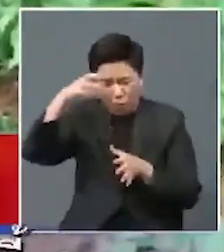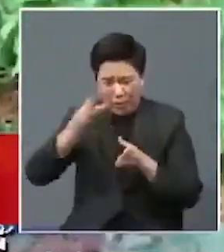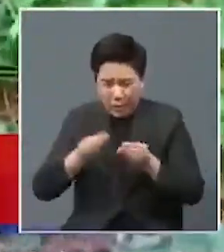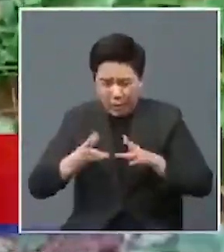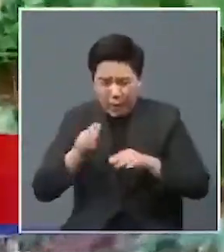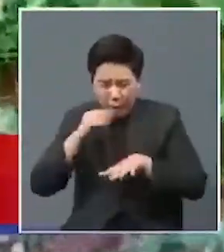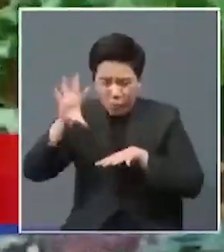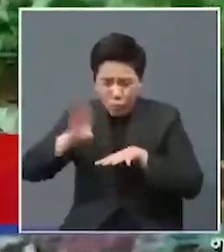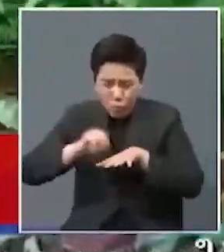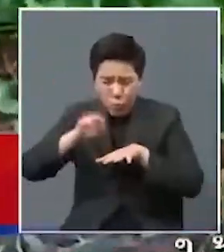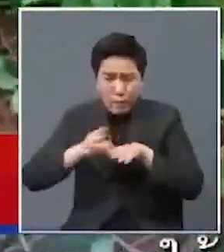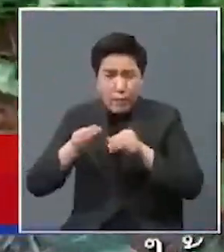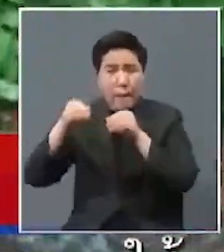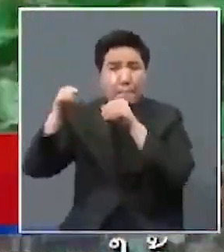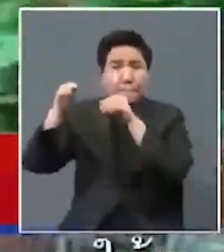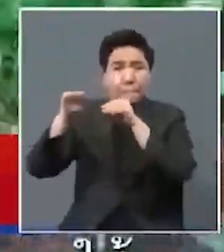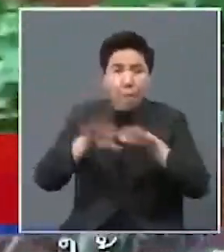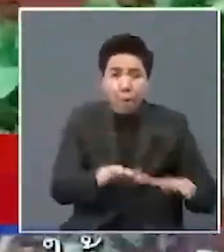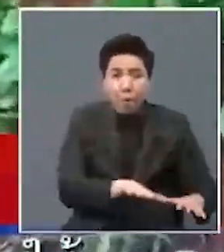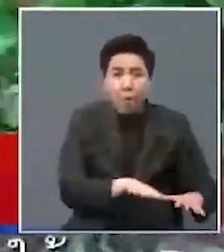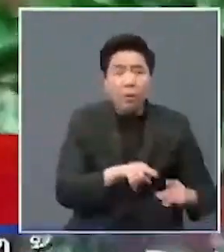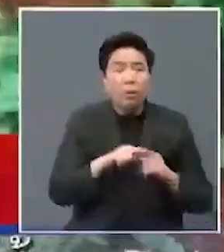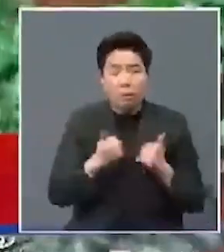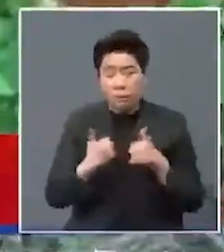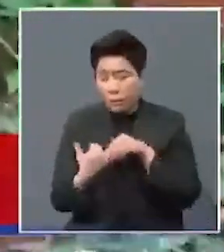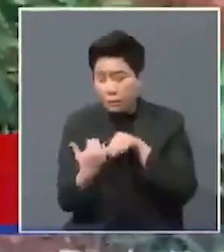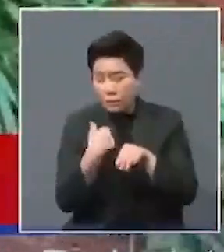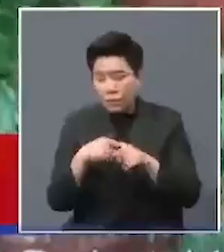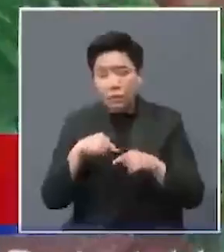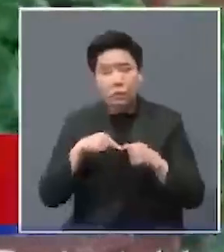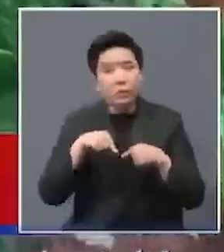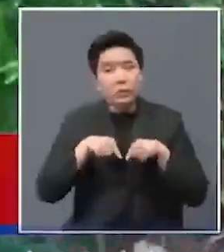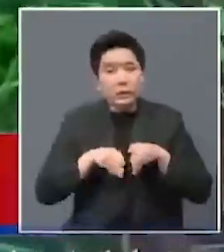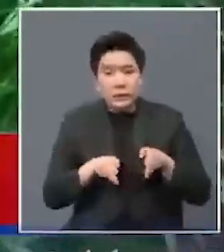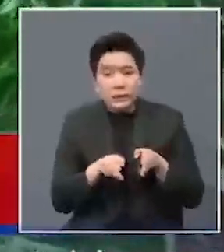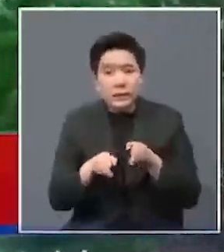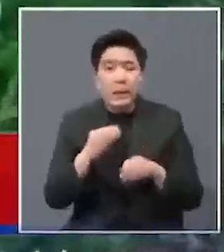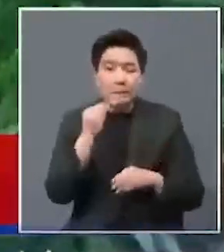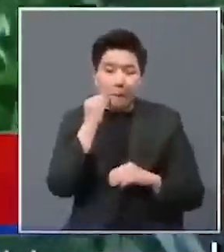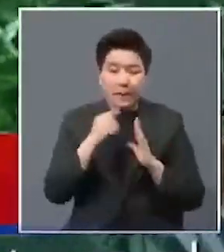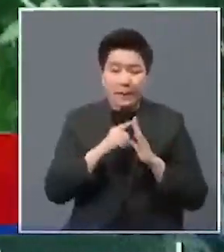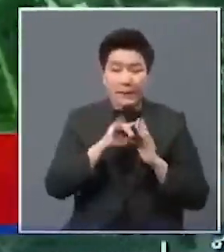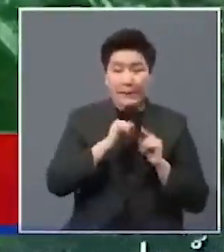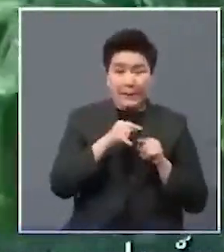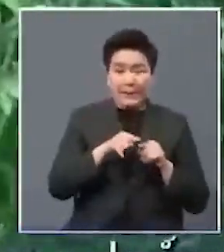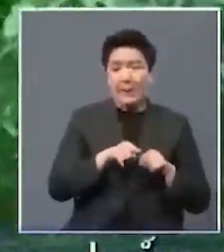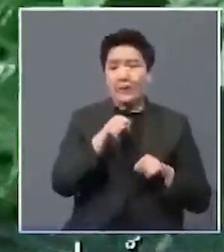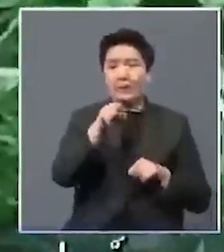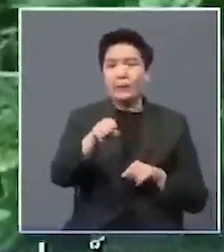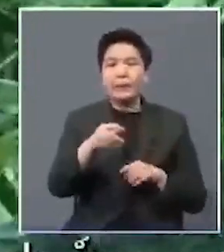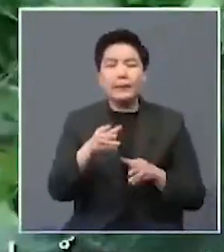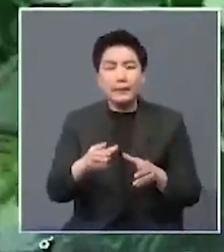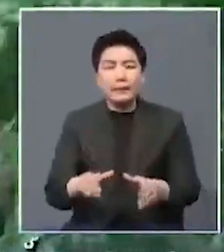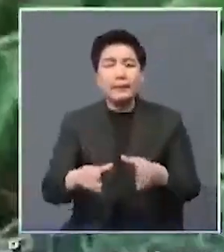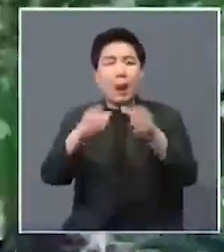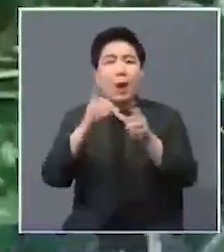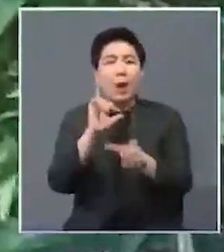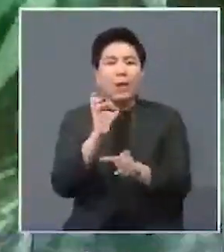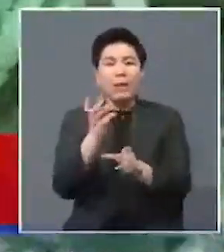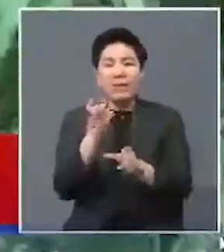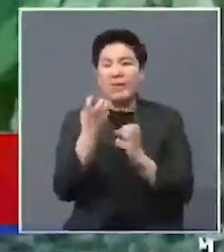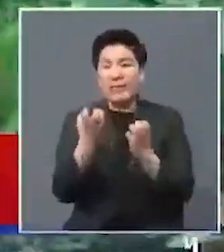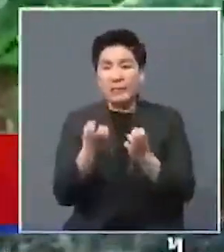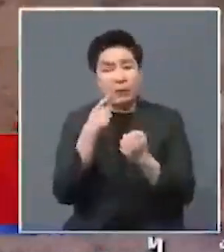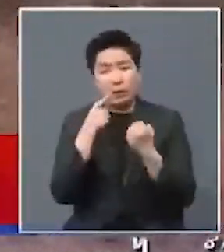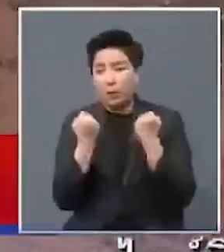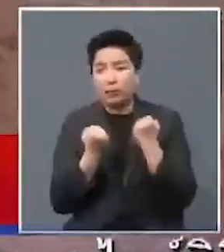ะคะมีเหตุดินสไลด์ลงมาปิดทับเส้นทางสัญจรช่วงระหว่างทางบ้านแม่เจไปตำบลเสาหินค่ะจุดนี้รถยนต์ทุกชนิดจ